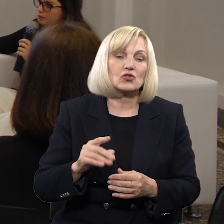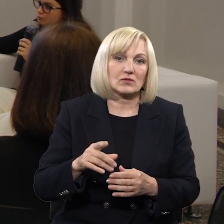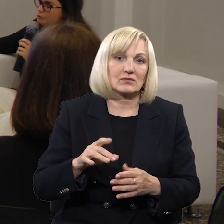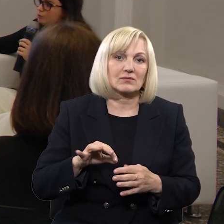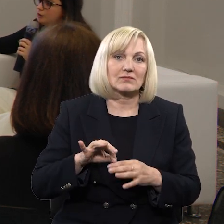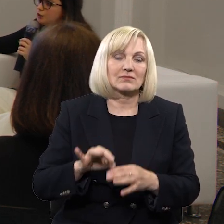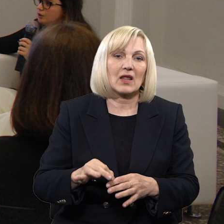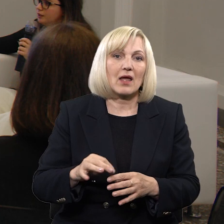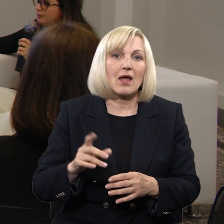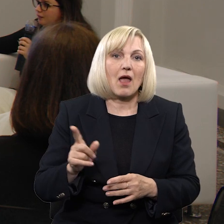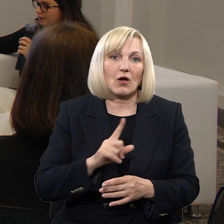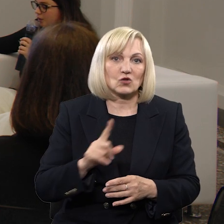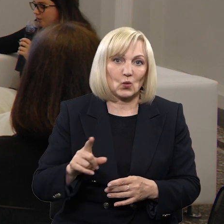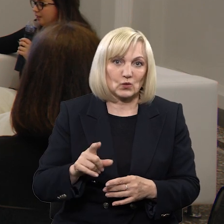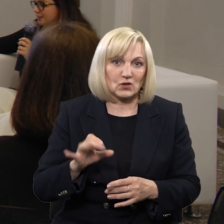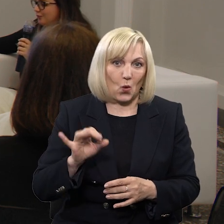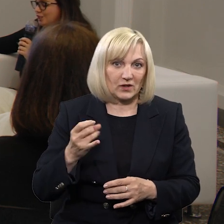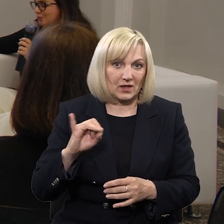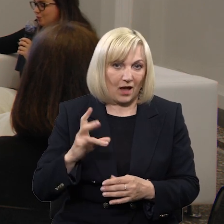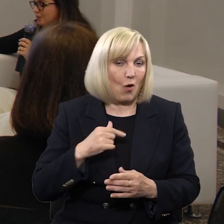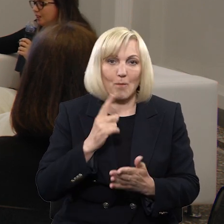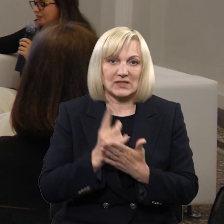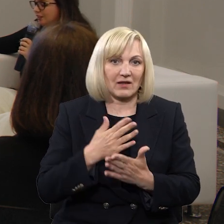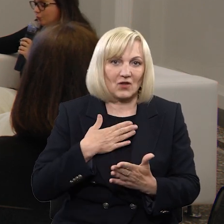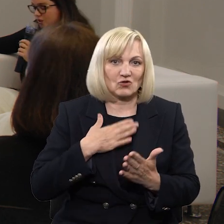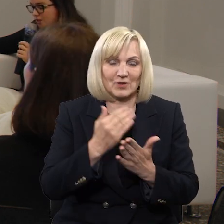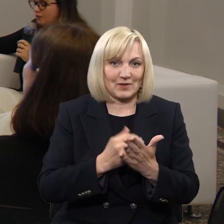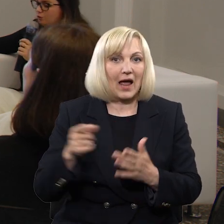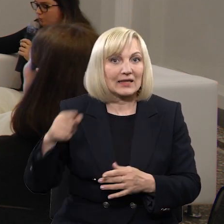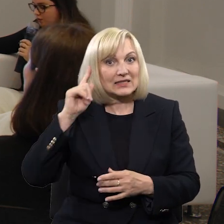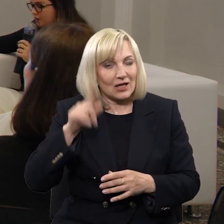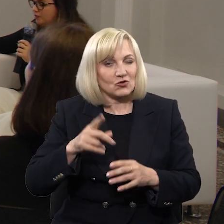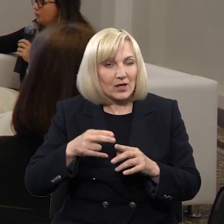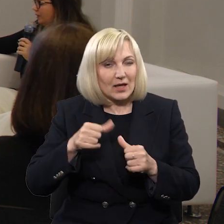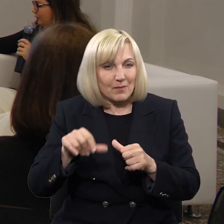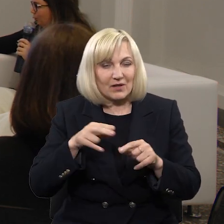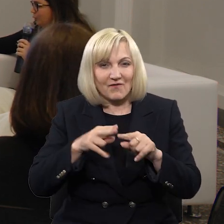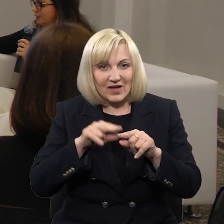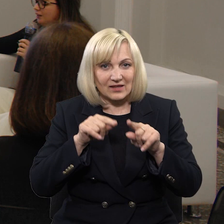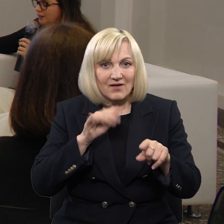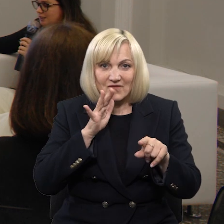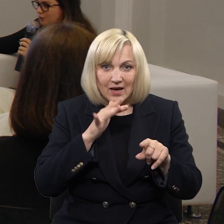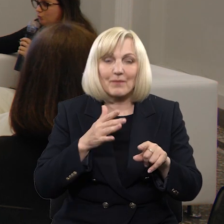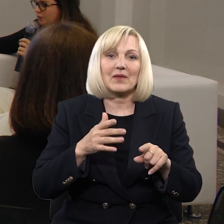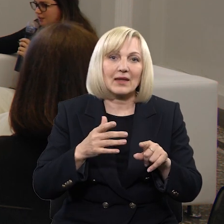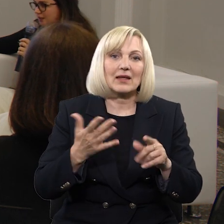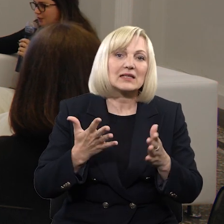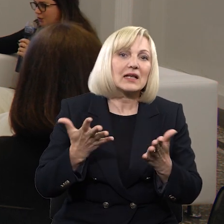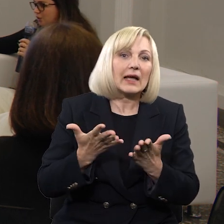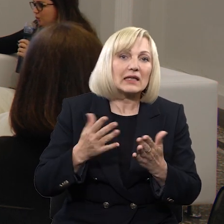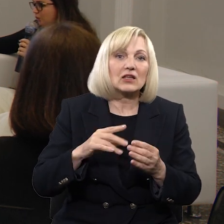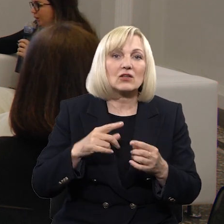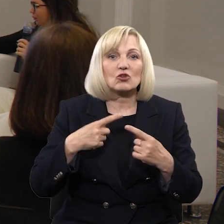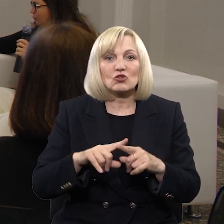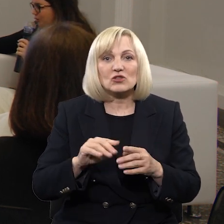онлайн экскурсию Эрмитаж онлайн это обязательно в нашем расписание и люди знают что именно в это время она будет если вдруг у нас